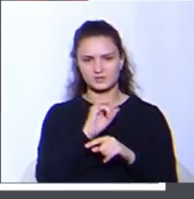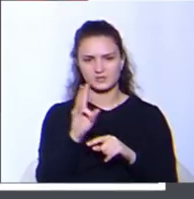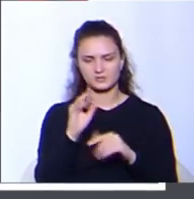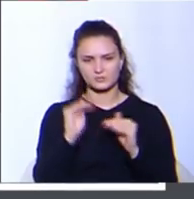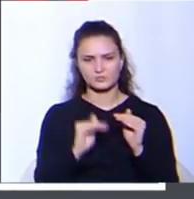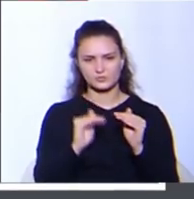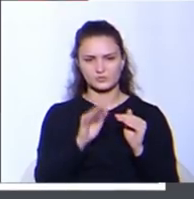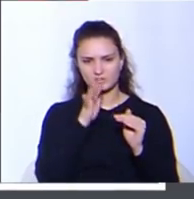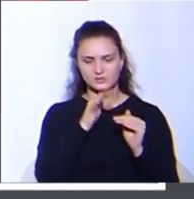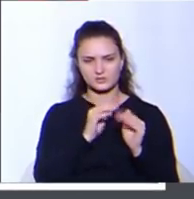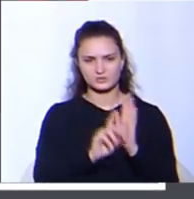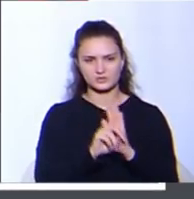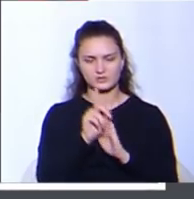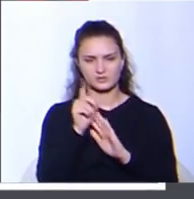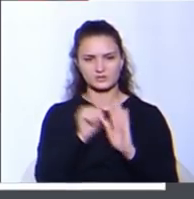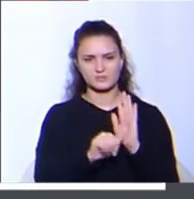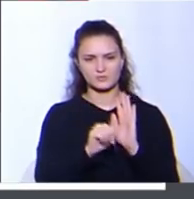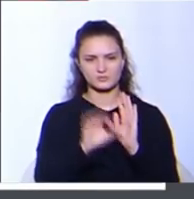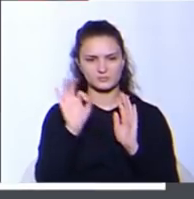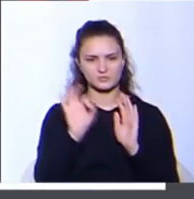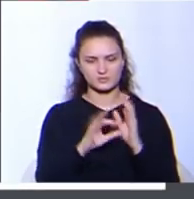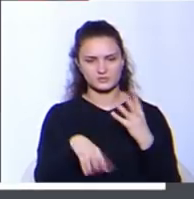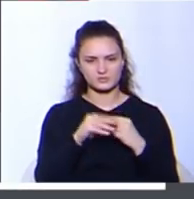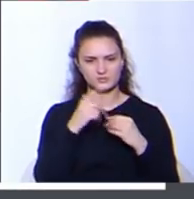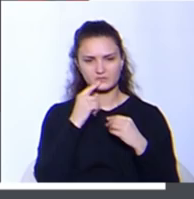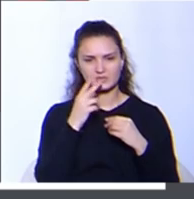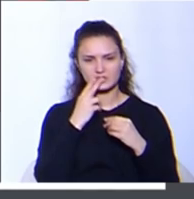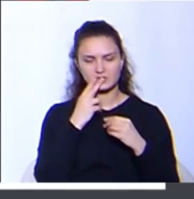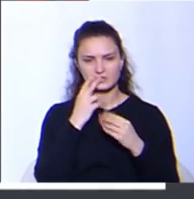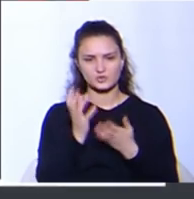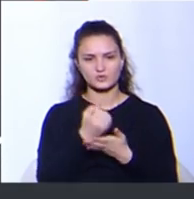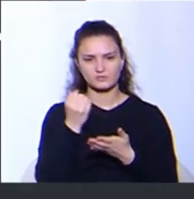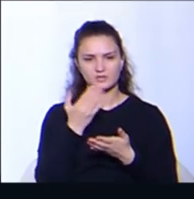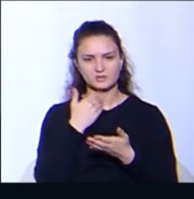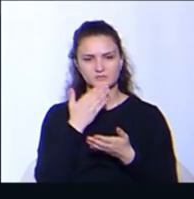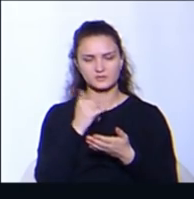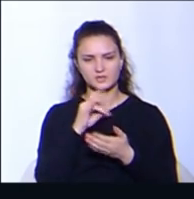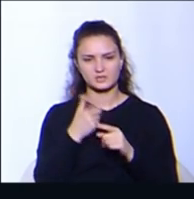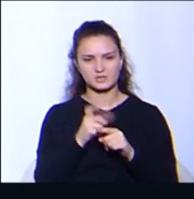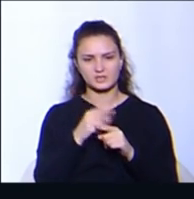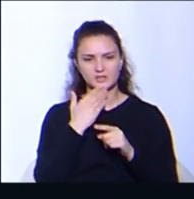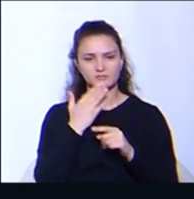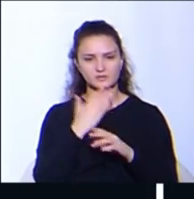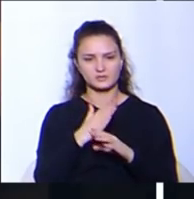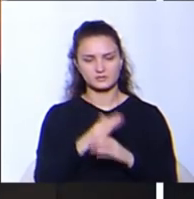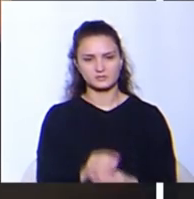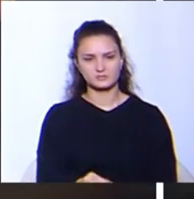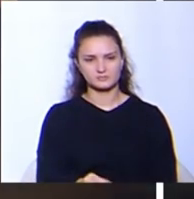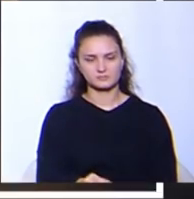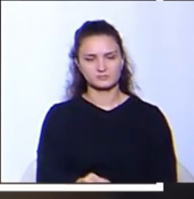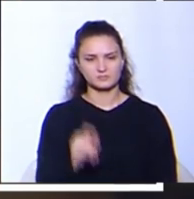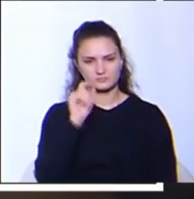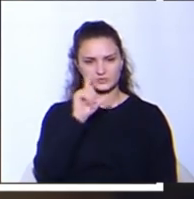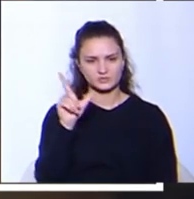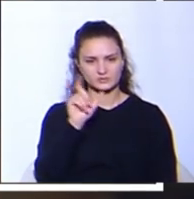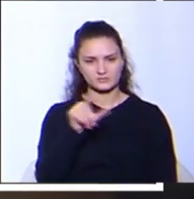უმცროს ასაკში სცადა. 60%-მა განაცხადა, რომ სიგარეტის შოვნა ადვილი ან ძალიან ადვილია.